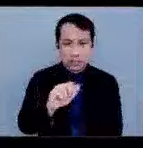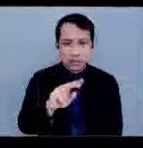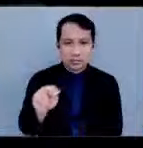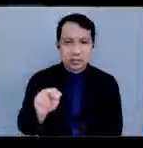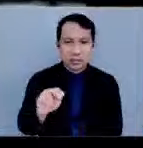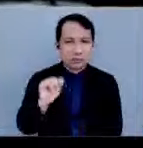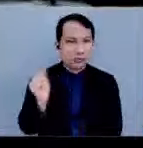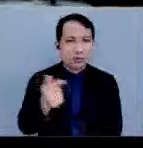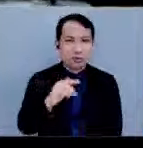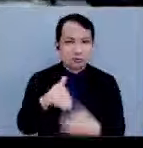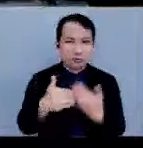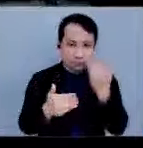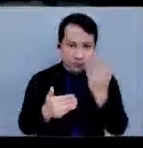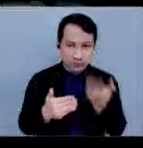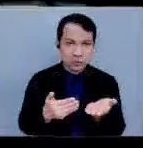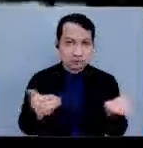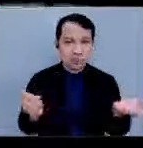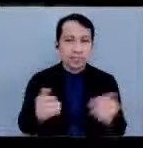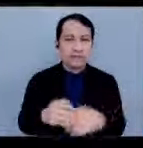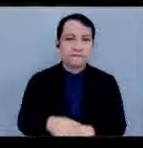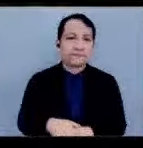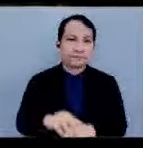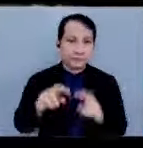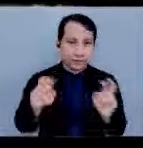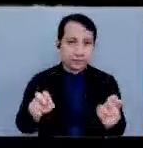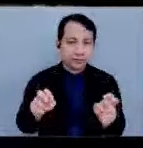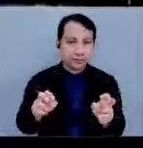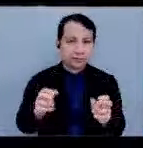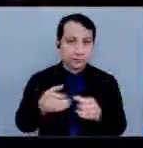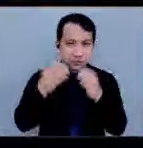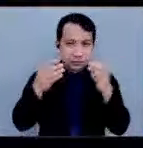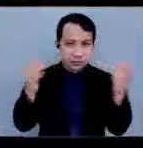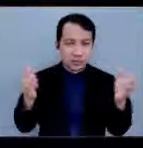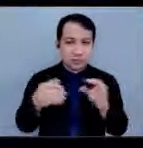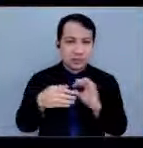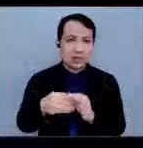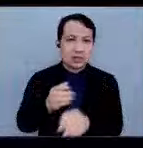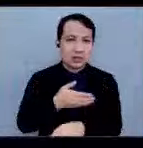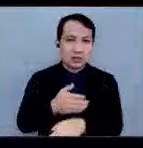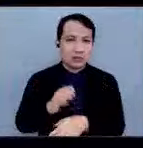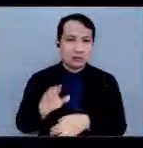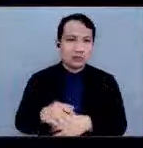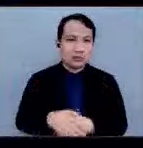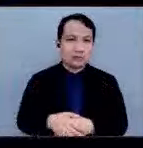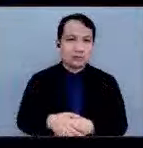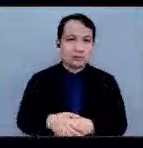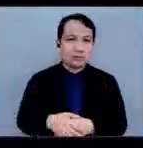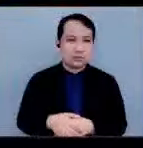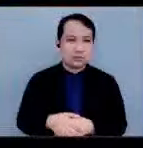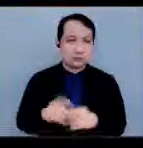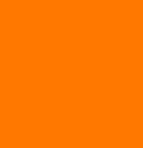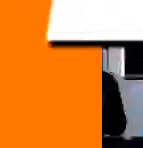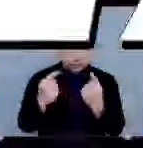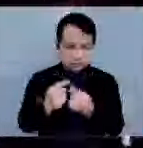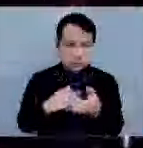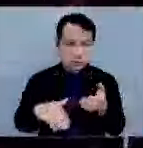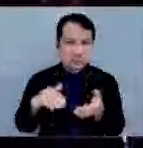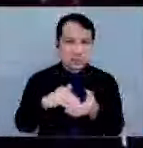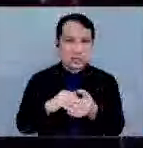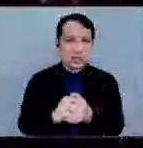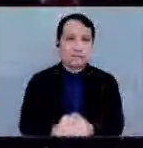At para sa kanyang encore, nagdiwang ang fans nang kantahin niya ang Together Again.